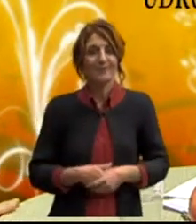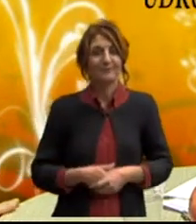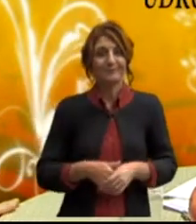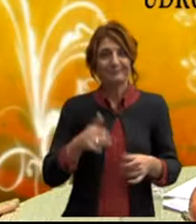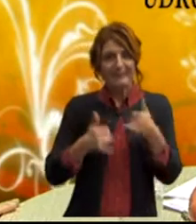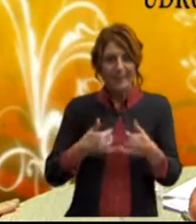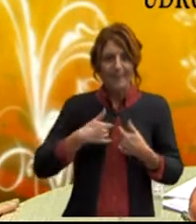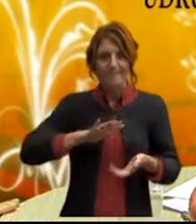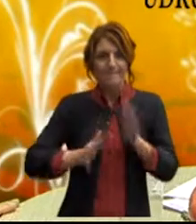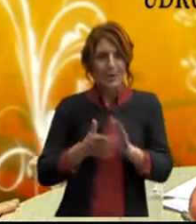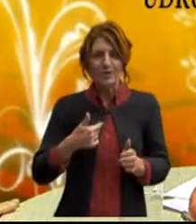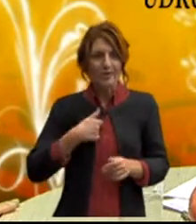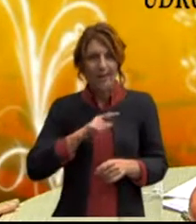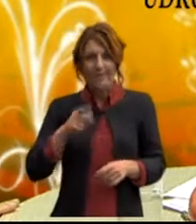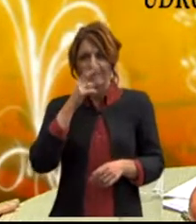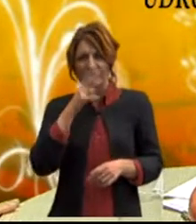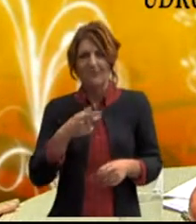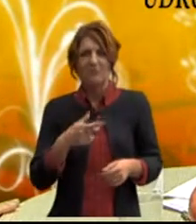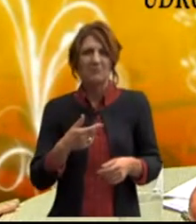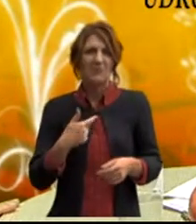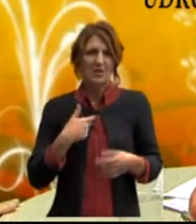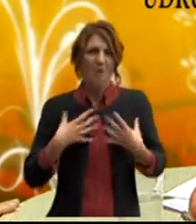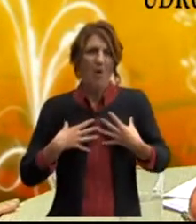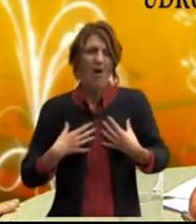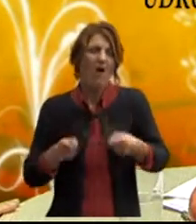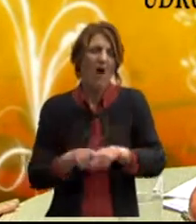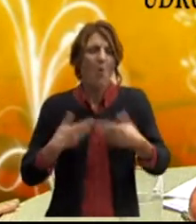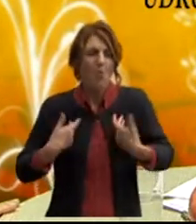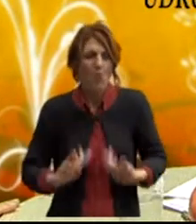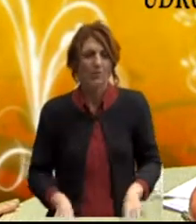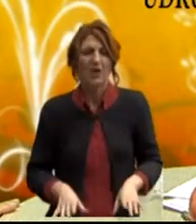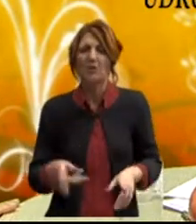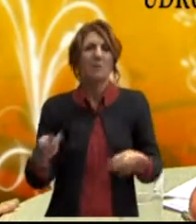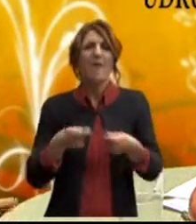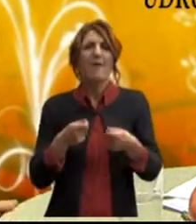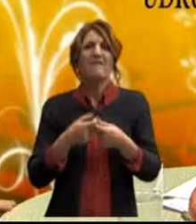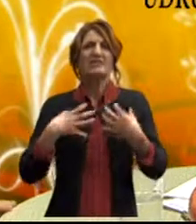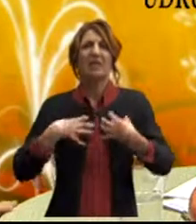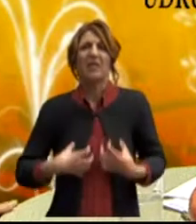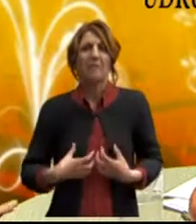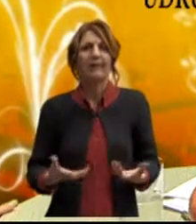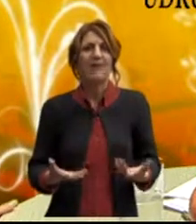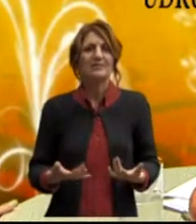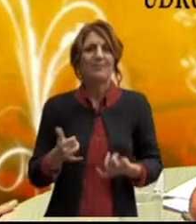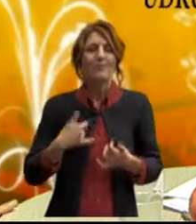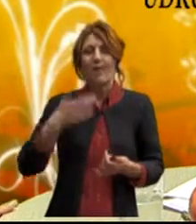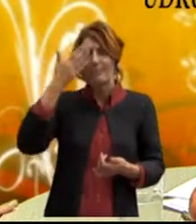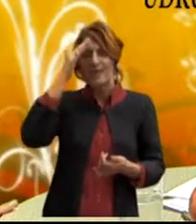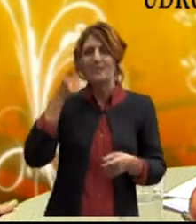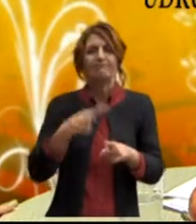depresiju, pa mislimo umorni smo umorni, nevoljko radimo nešto nevoljko, možda joj ne znamo ime